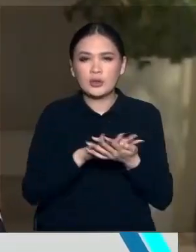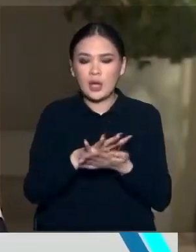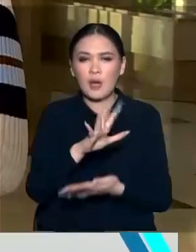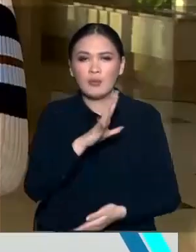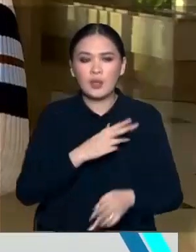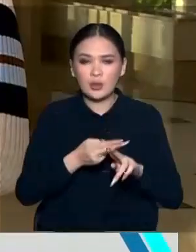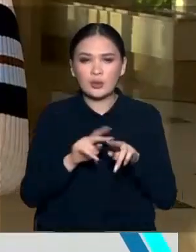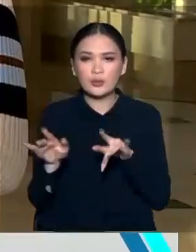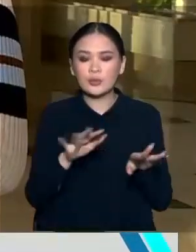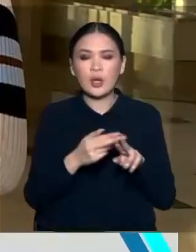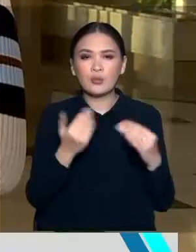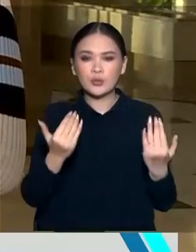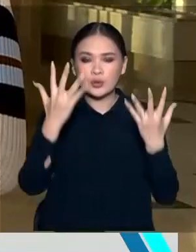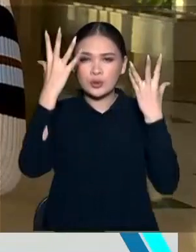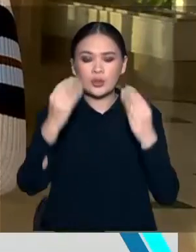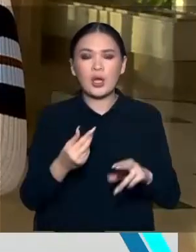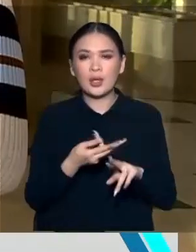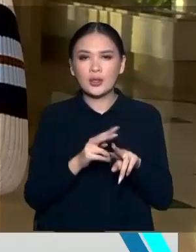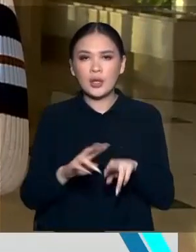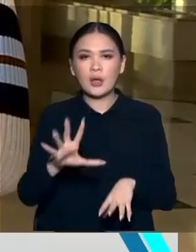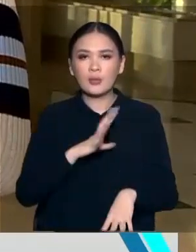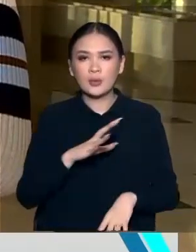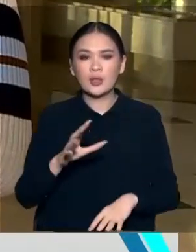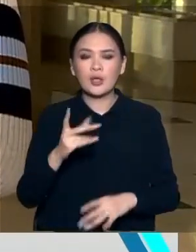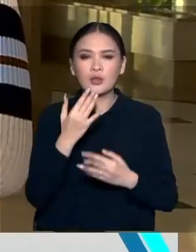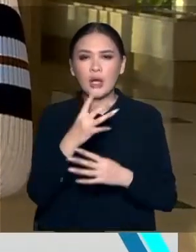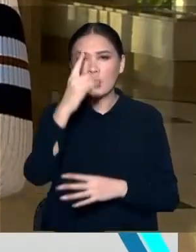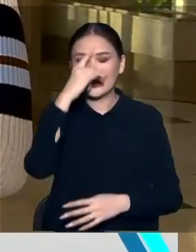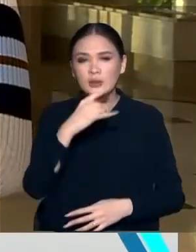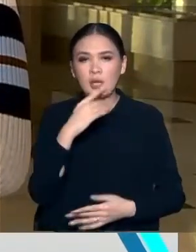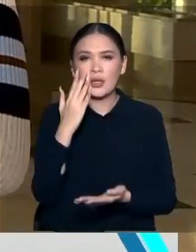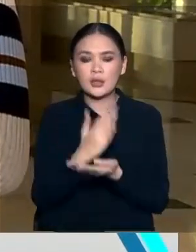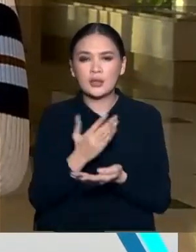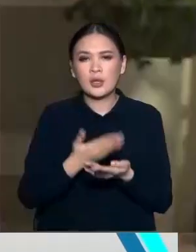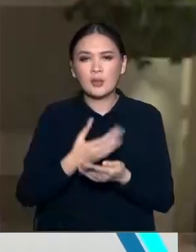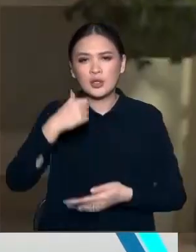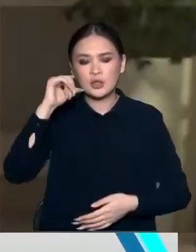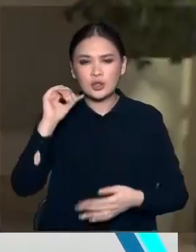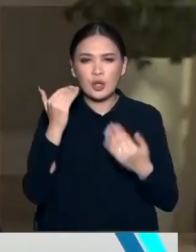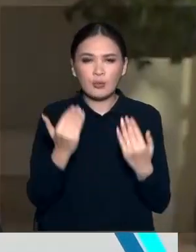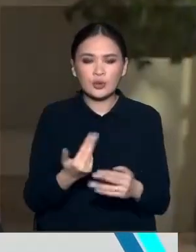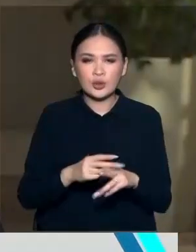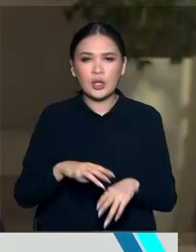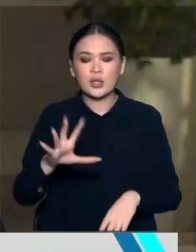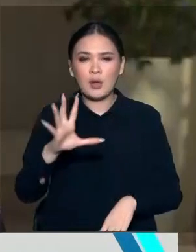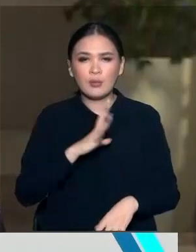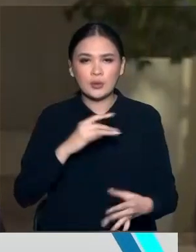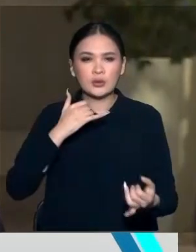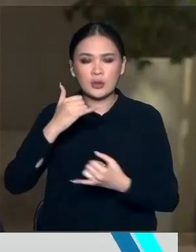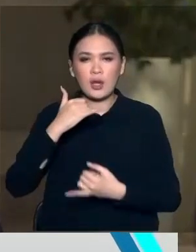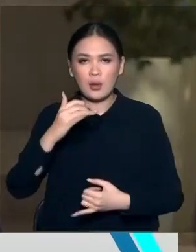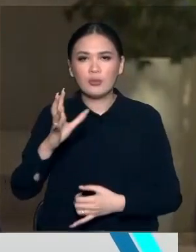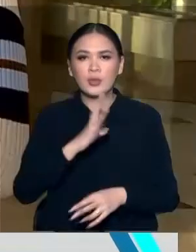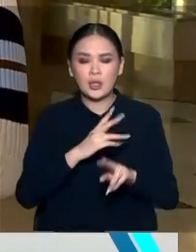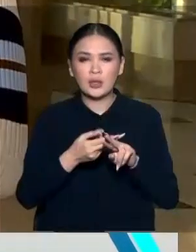бұл жағдайдан. Дәл бүгінгі күні осы сен оқитын Мерсин қаласында шамамен қанша қазақстандық бар? Осы кеше бүгін олармен хабарласып көрдің бе? Жалпы жағдайы